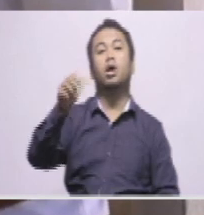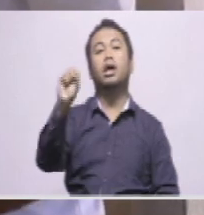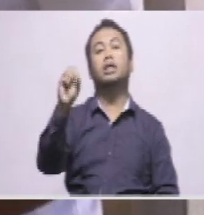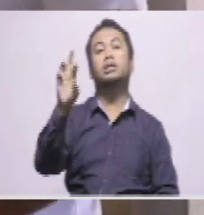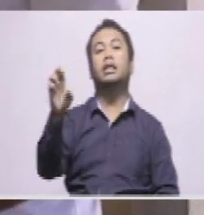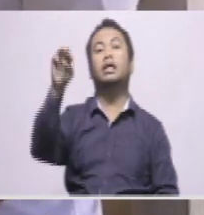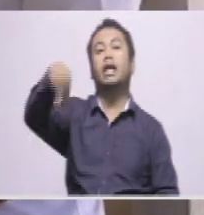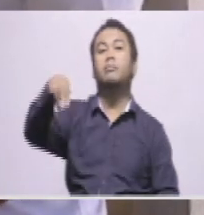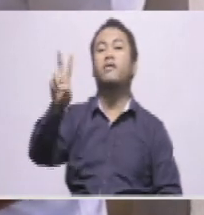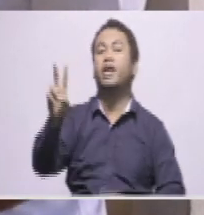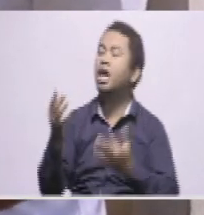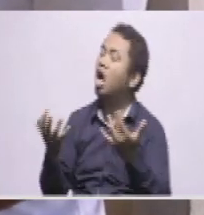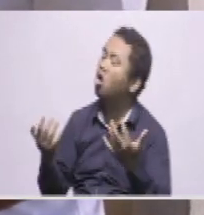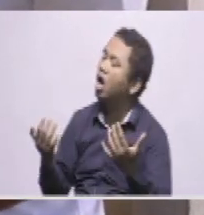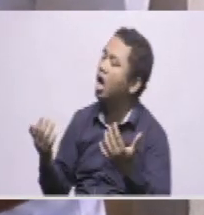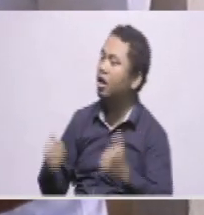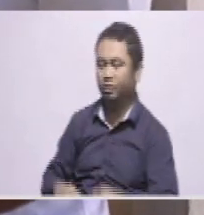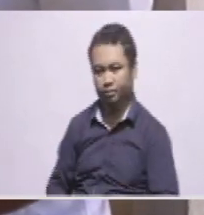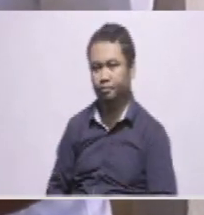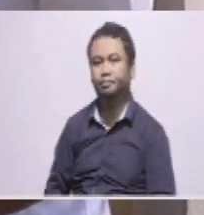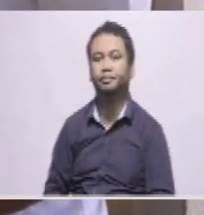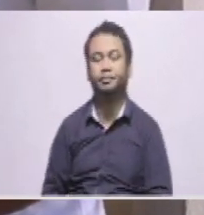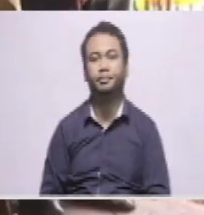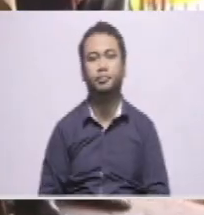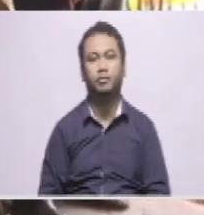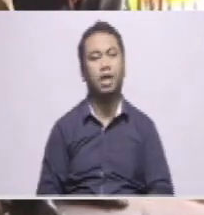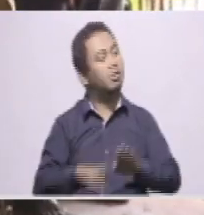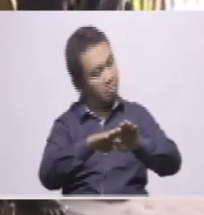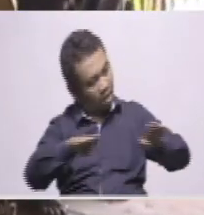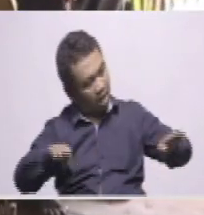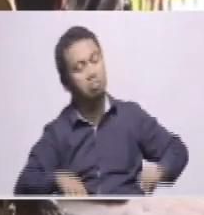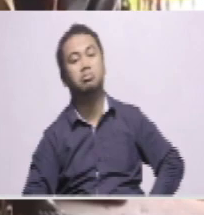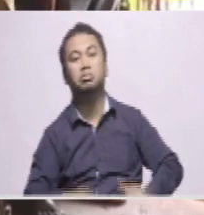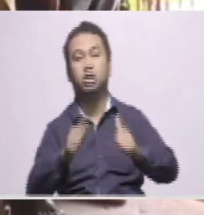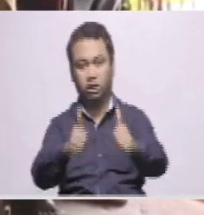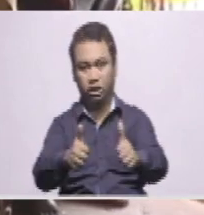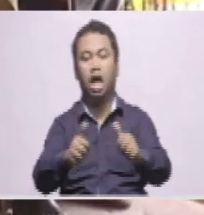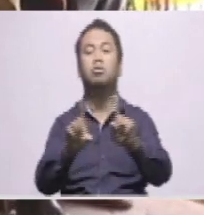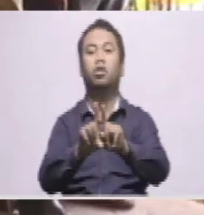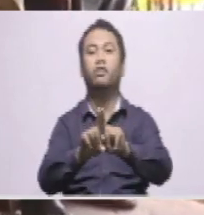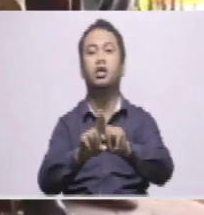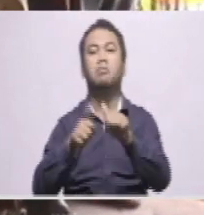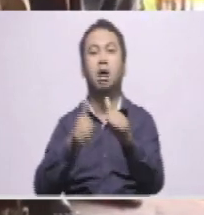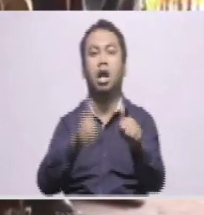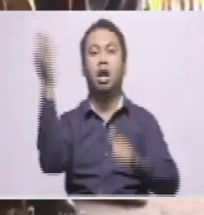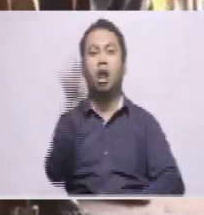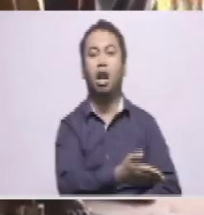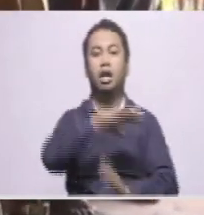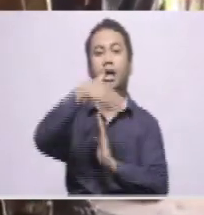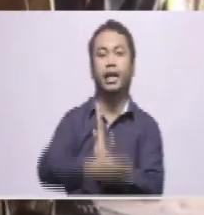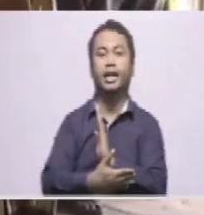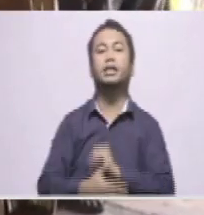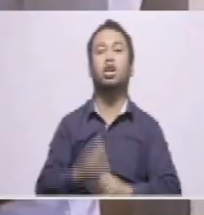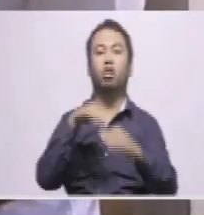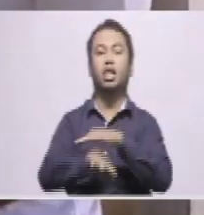teo? Ara-dalàna, ara-dalàna mihitsy, mametaka tsara ny disiplina rehetra ny ao amin'ny bureau de